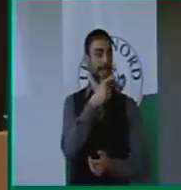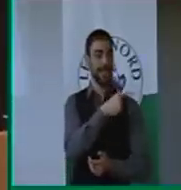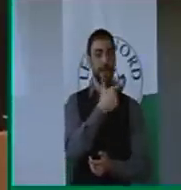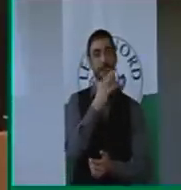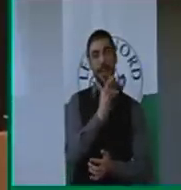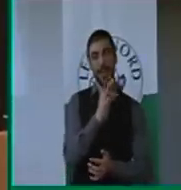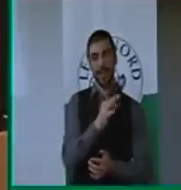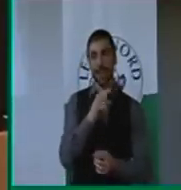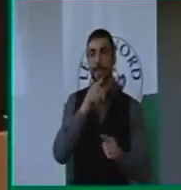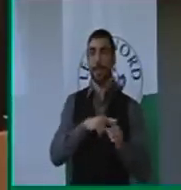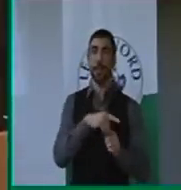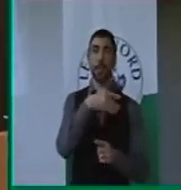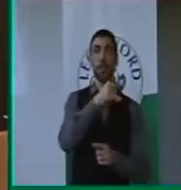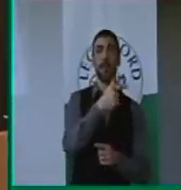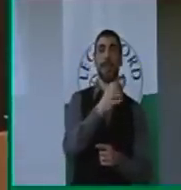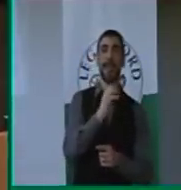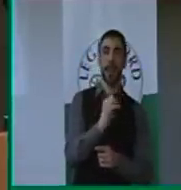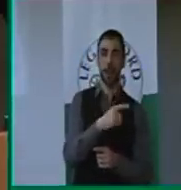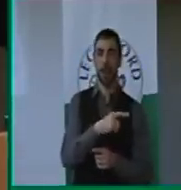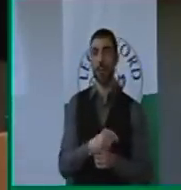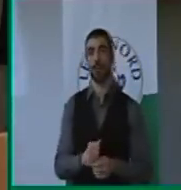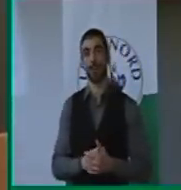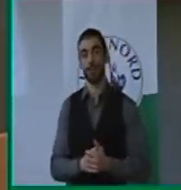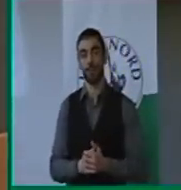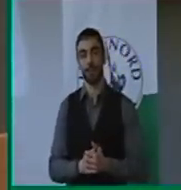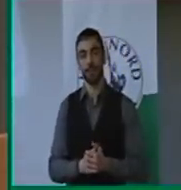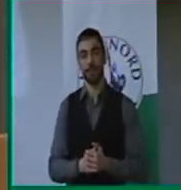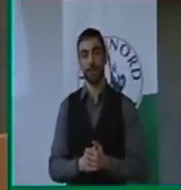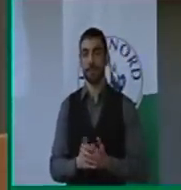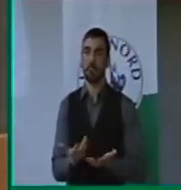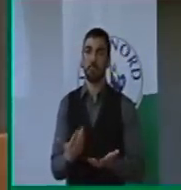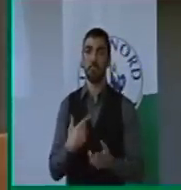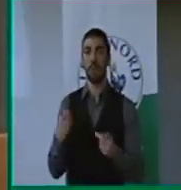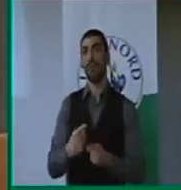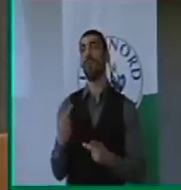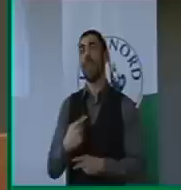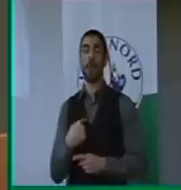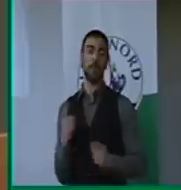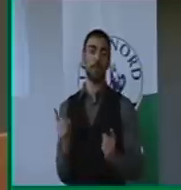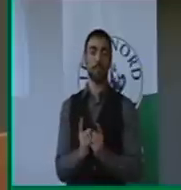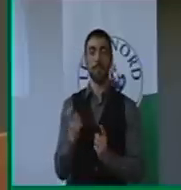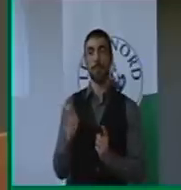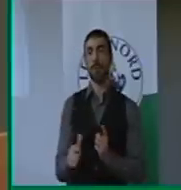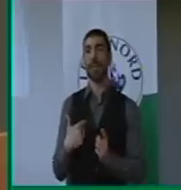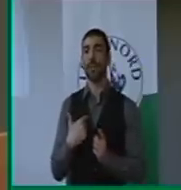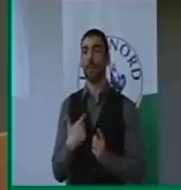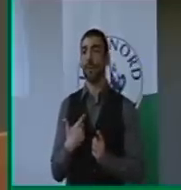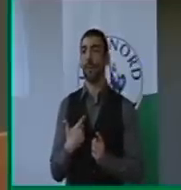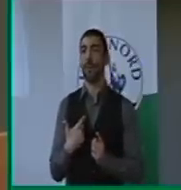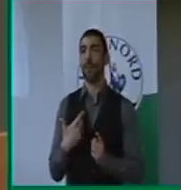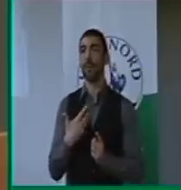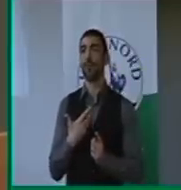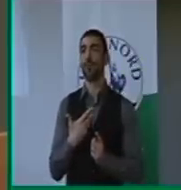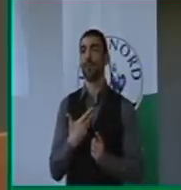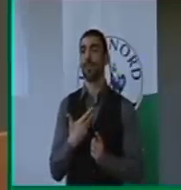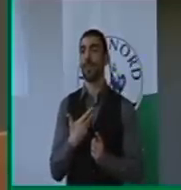Matteo chiaramente professor Borghi e la provincia e nulla io sarò breve perché poi abbiamo diciamo delle